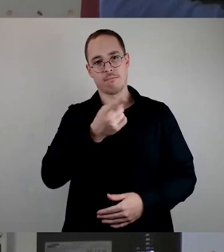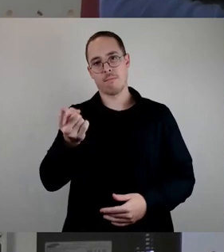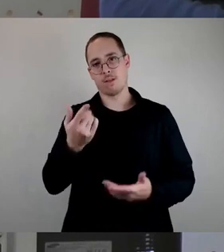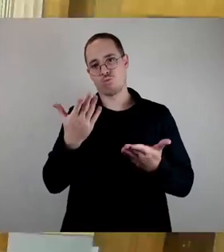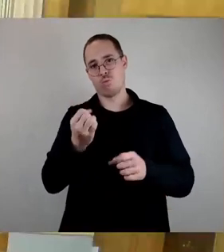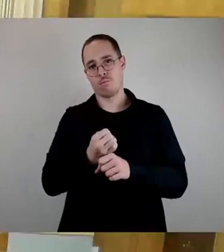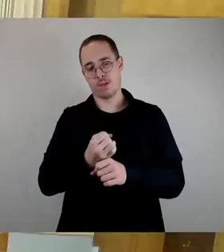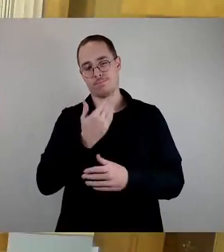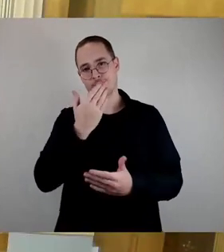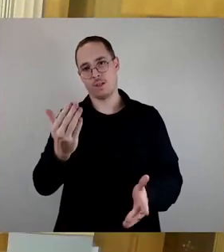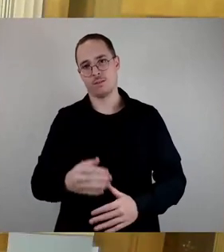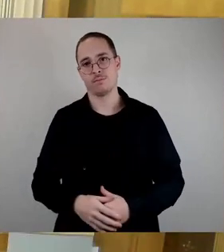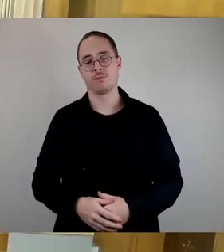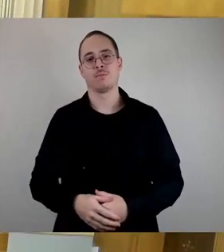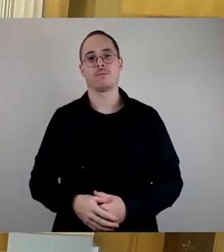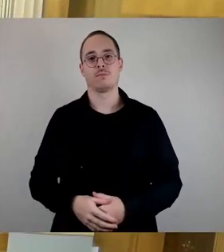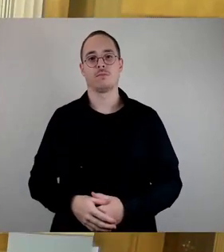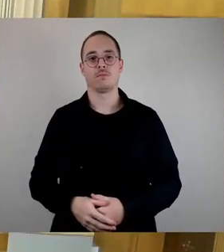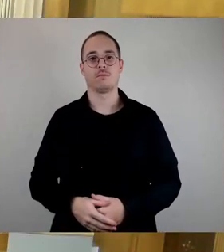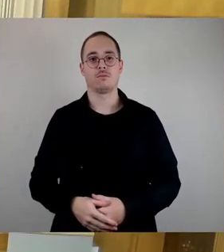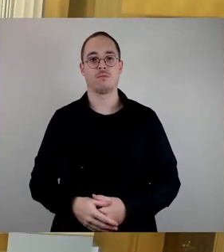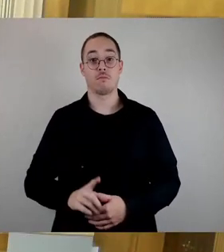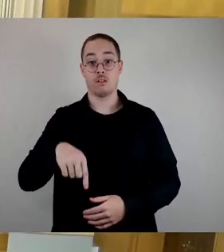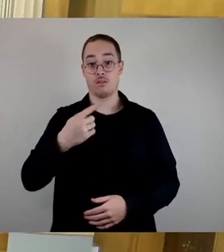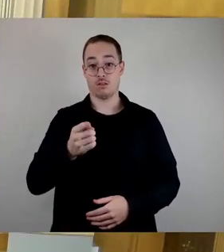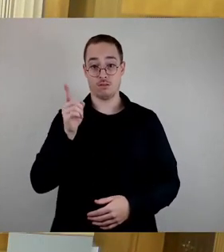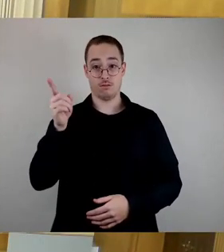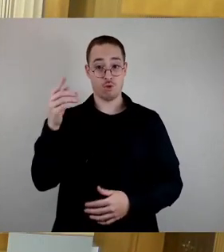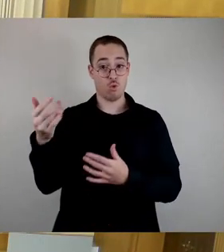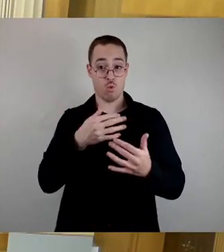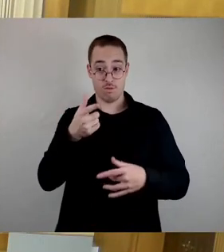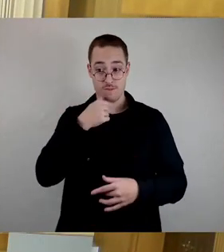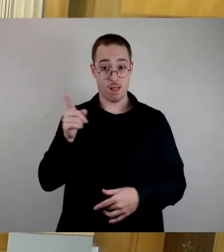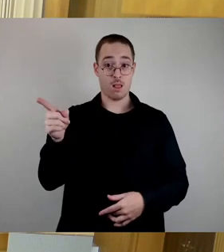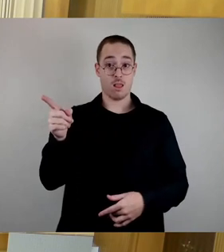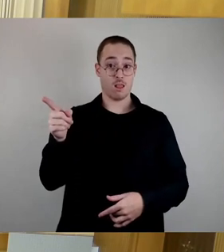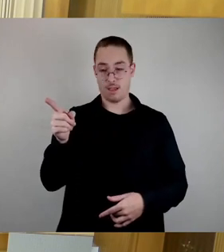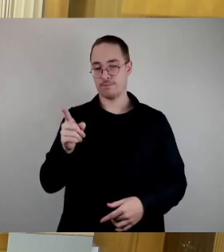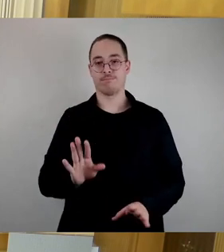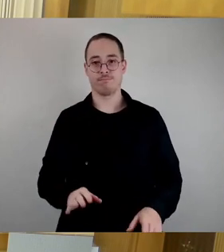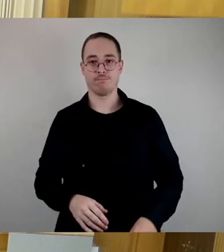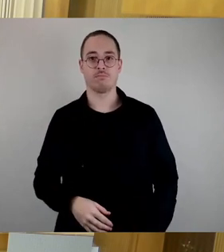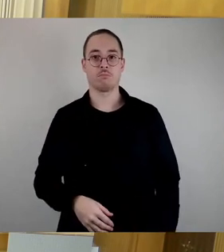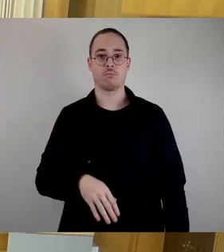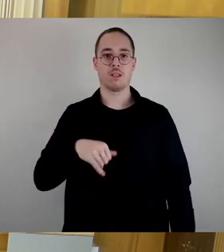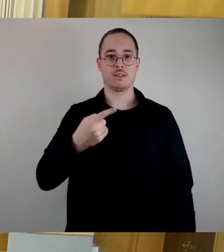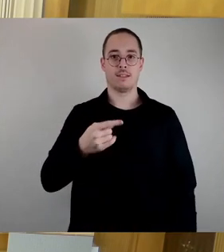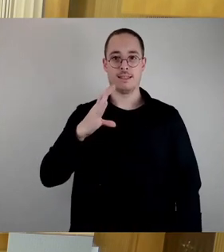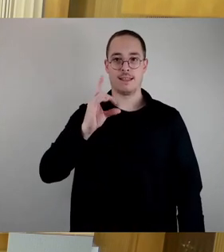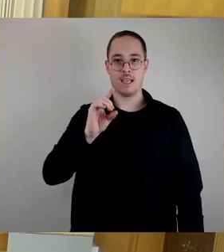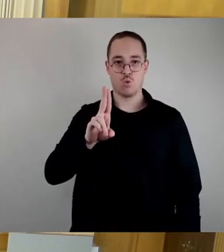Als nächstes die Frage Grüne nochmal das Wort gewünscht. Nein. Dann CDU, Herr Böhm.